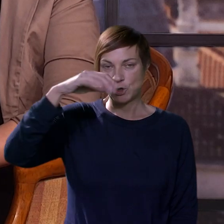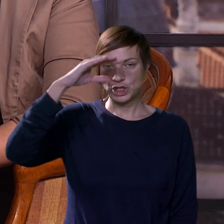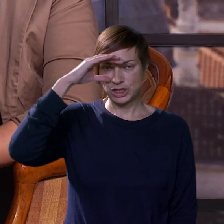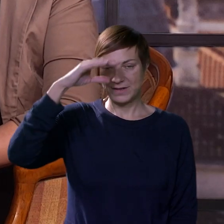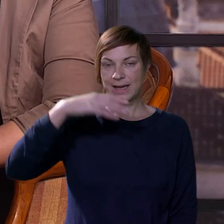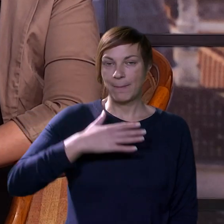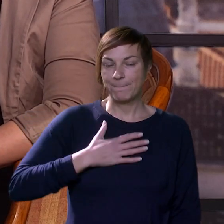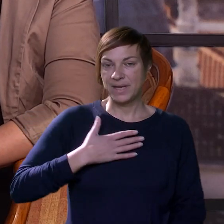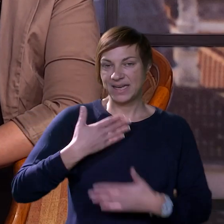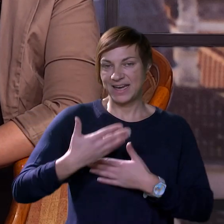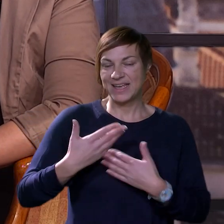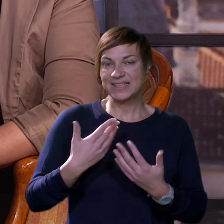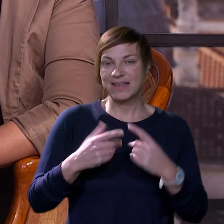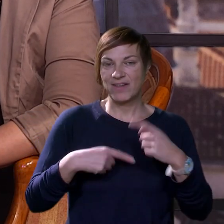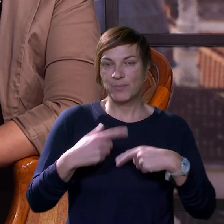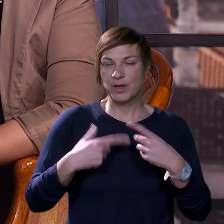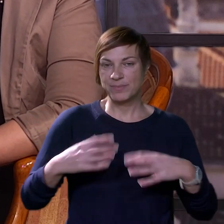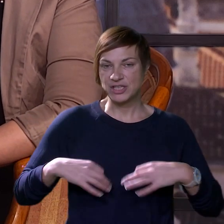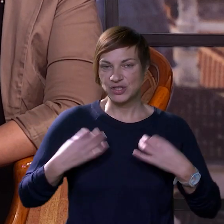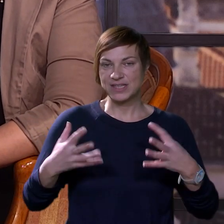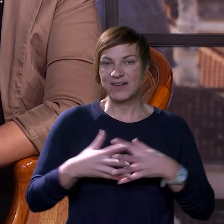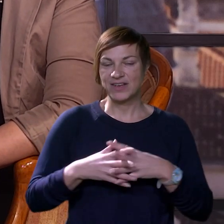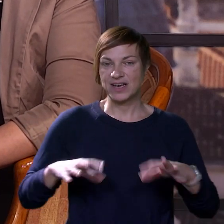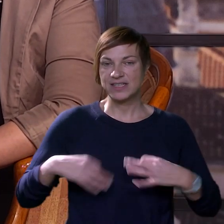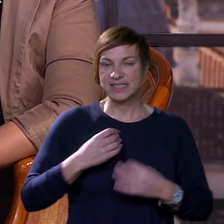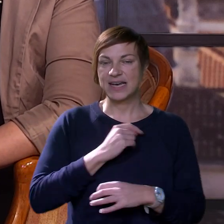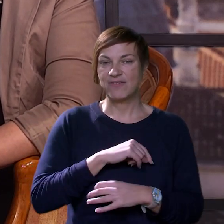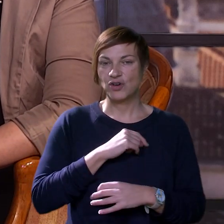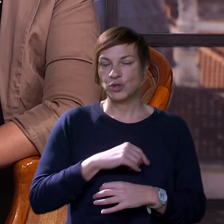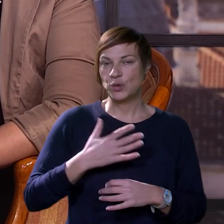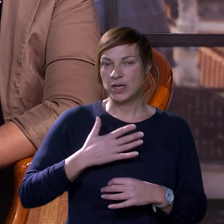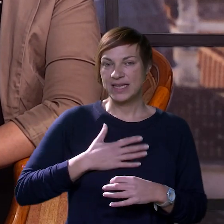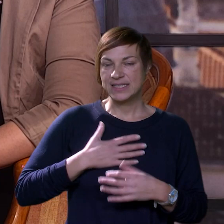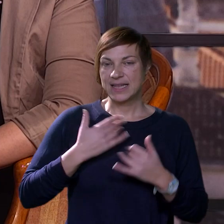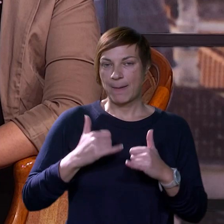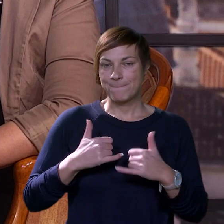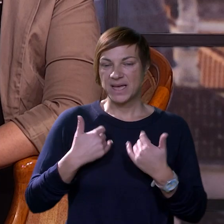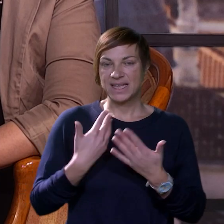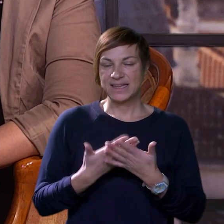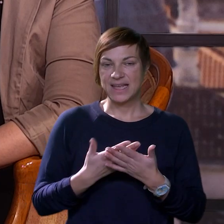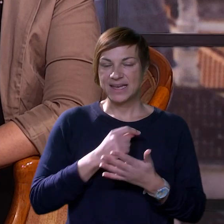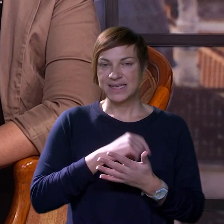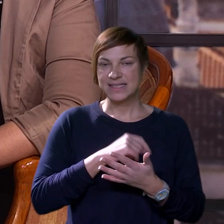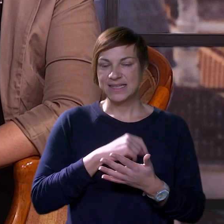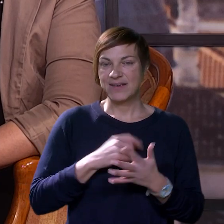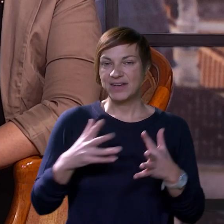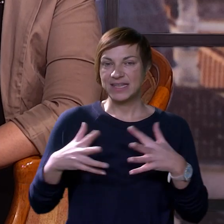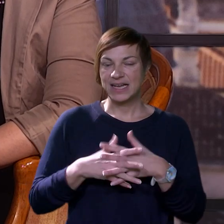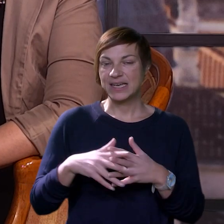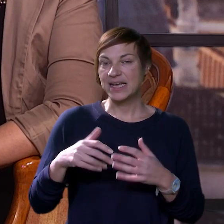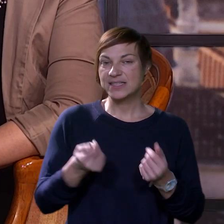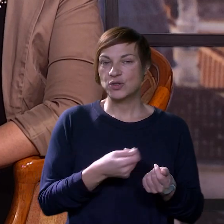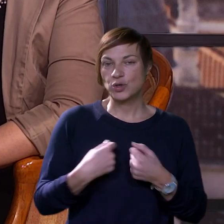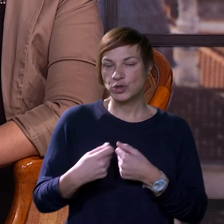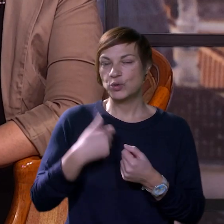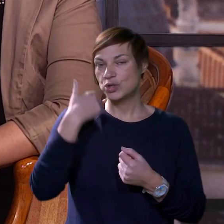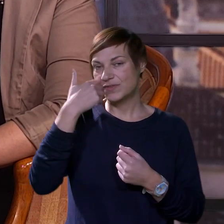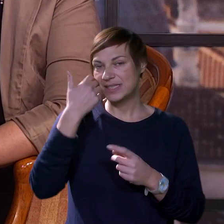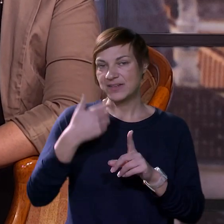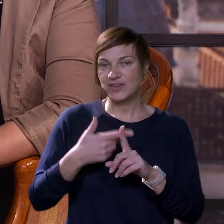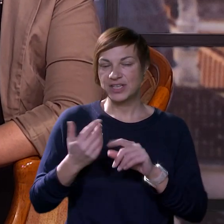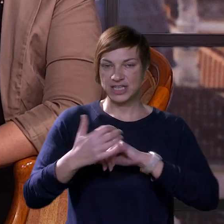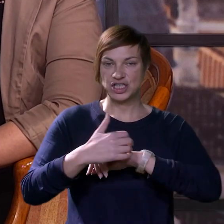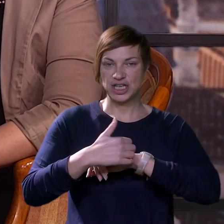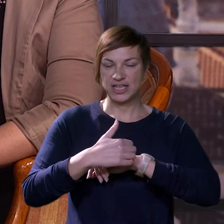Poštovani gledatelji, mi nastavljamo našu emisiju Zdrav grad, zdravog duha. S nama je danas ravnatelj Gradskog društva